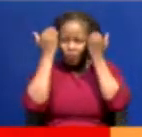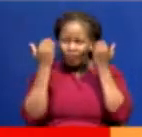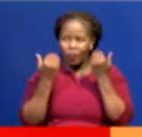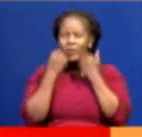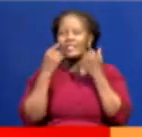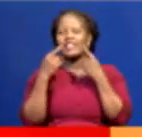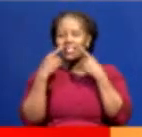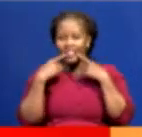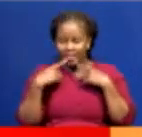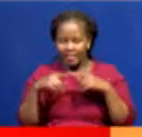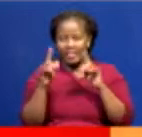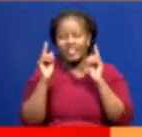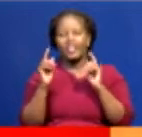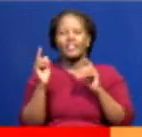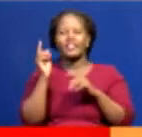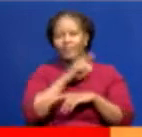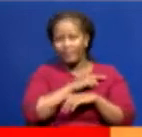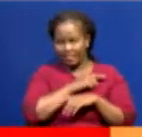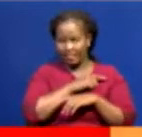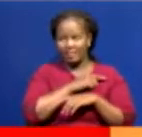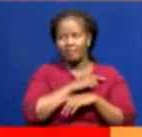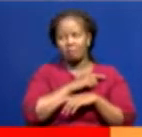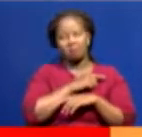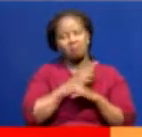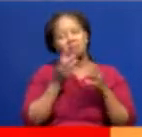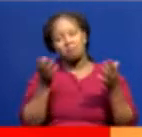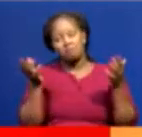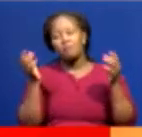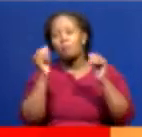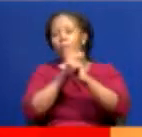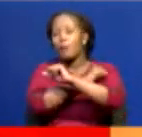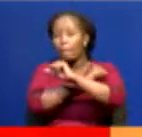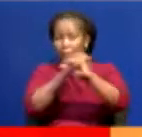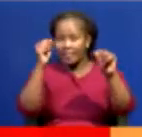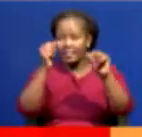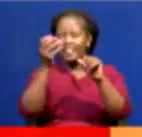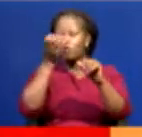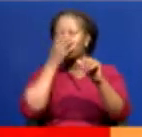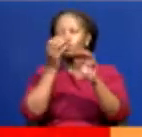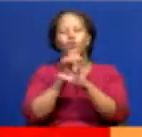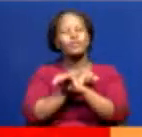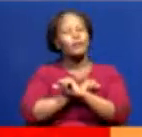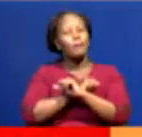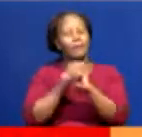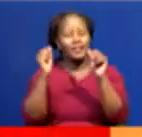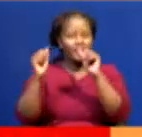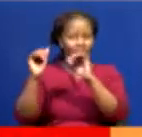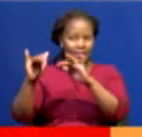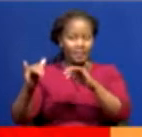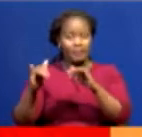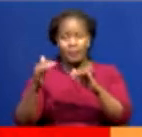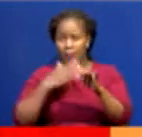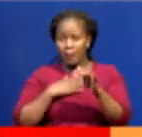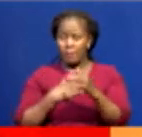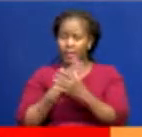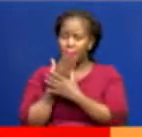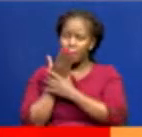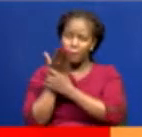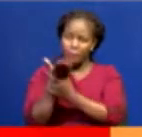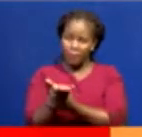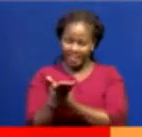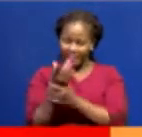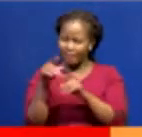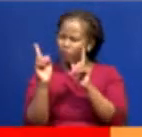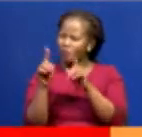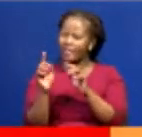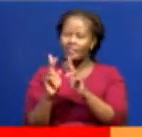na ikatoa uamuzi kwamba Rais William Ruto ndio rais wa Kenya. Kwa hivyo mimi ninawasihi